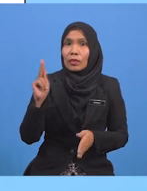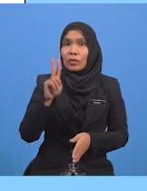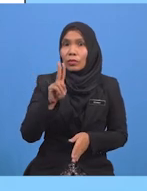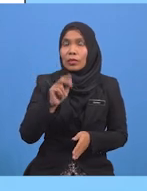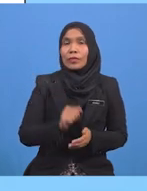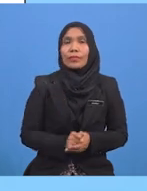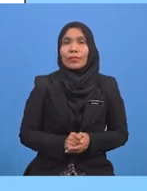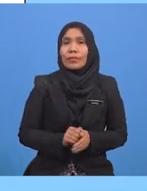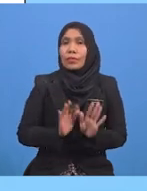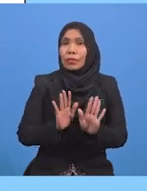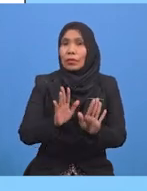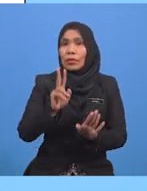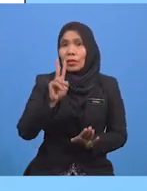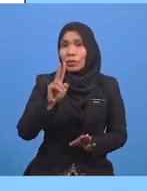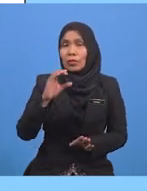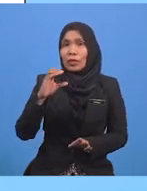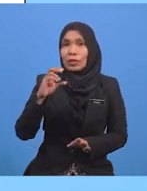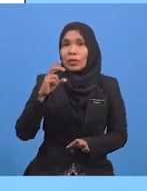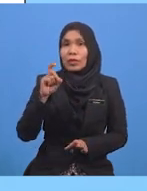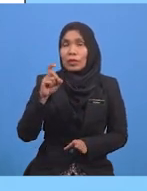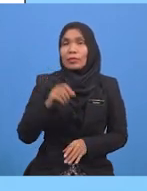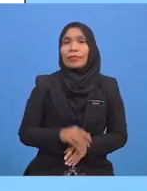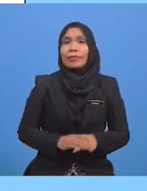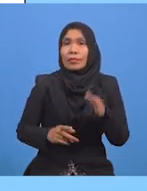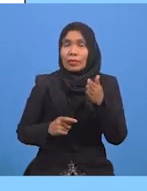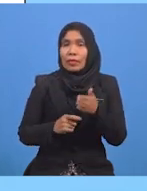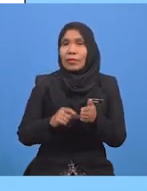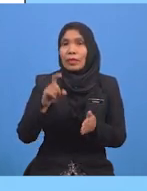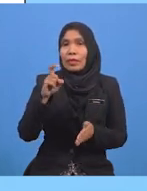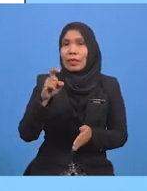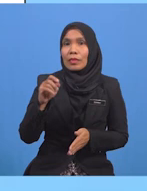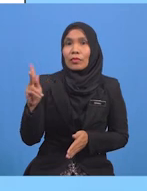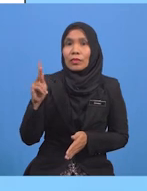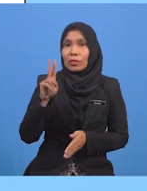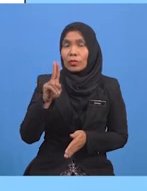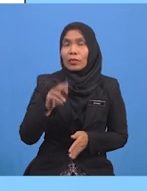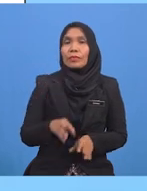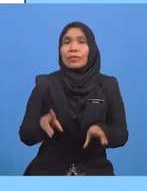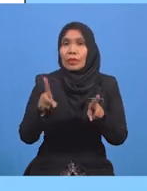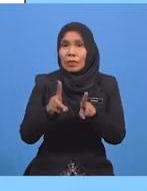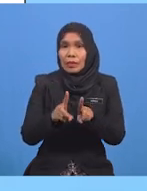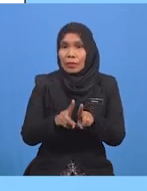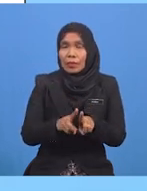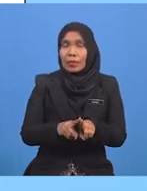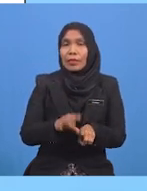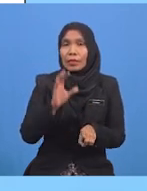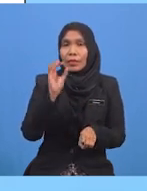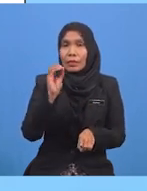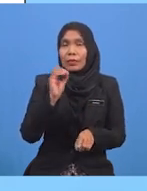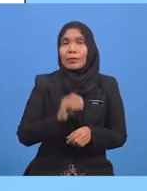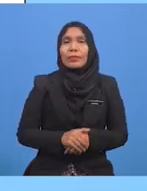2 tolak 2CX tambah X kuasa 2 sama dengan